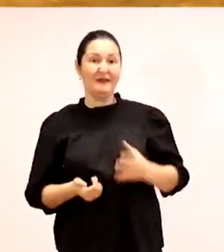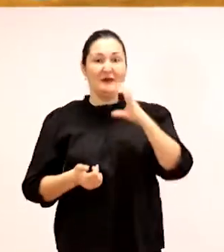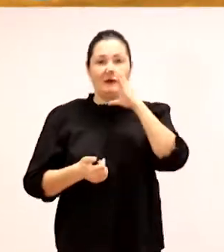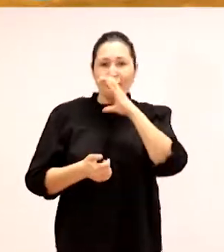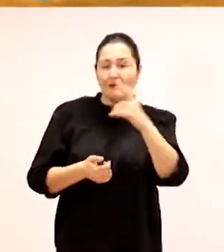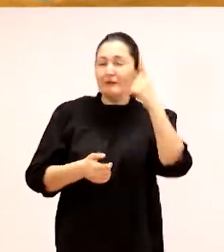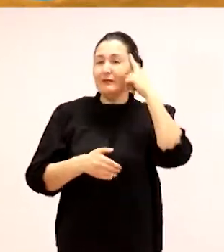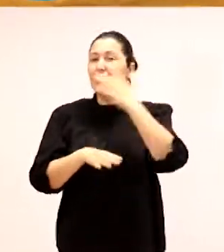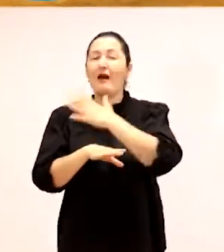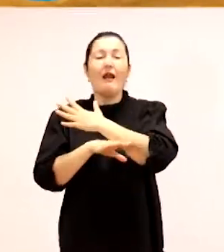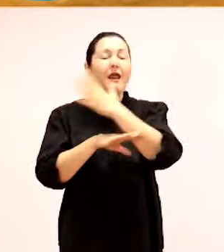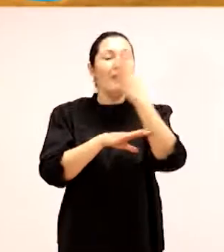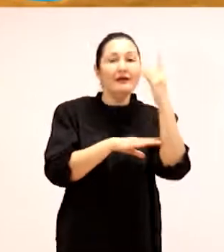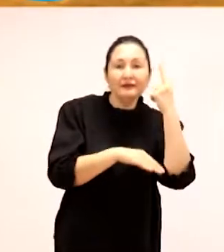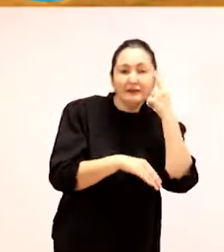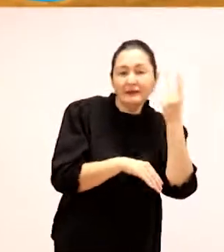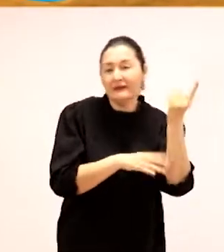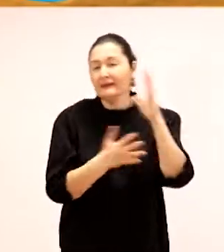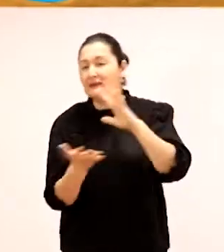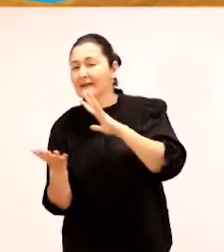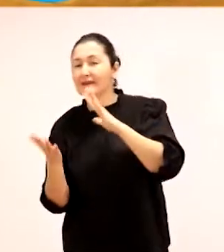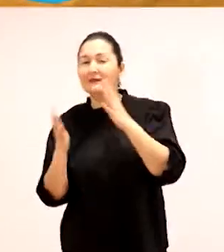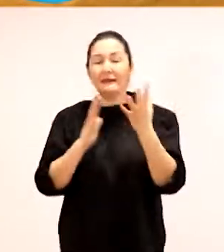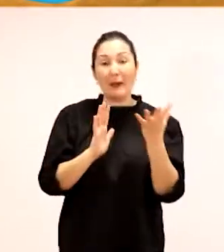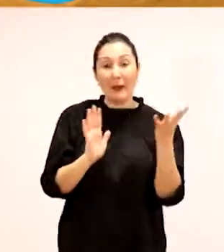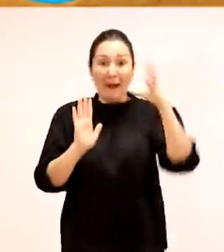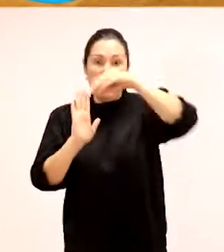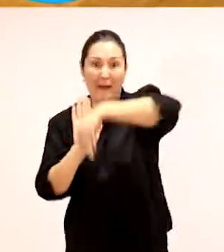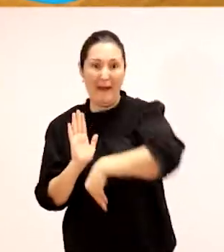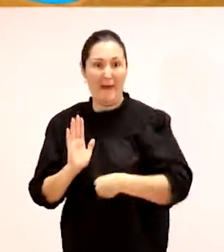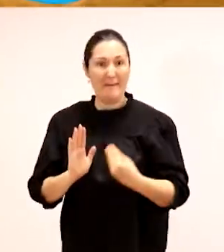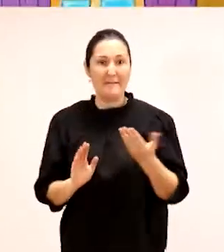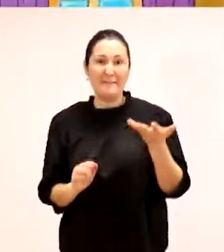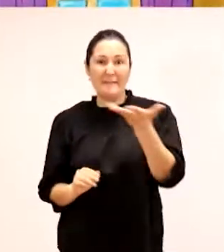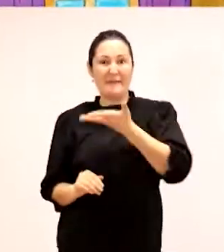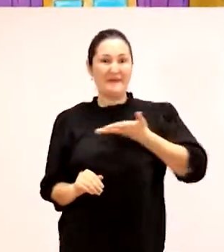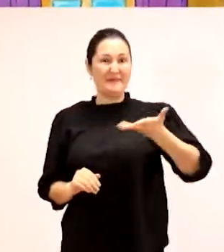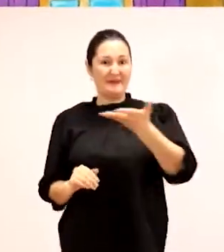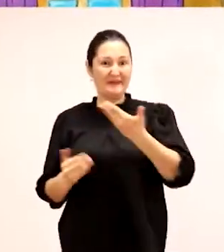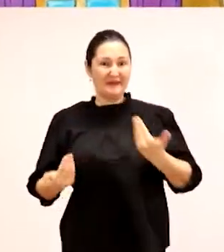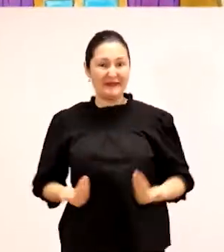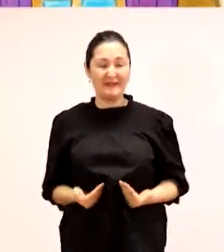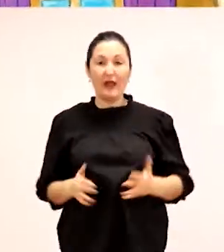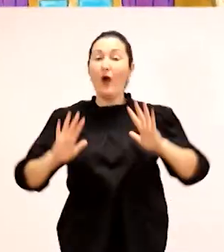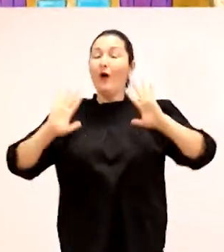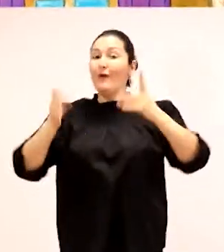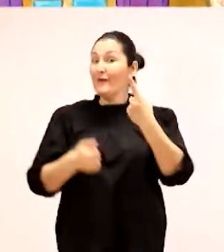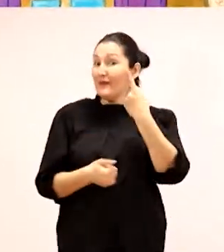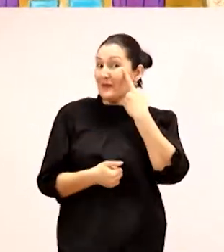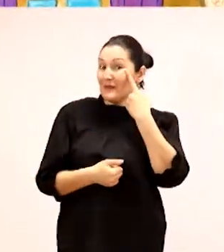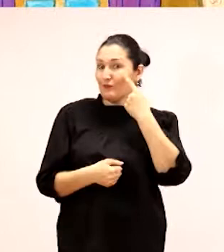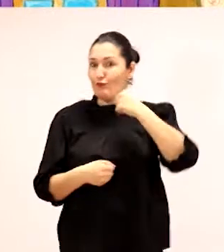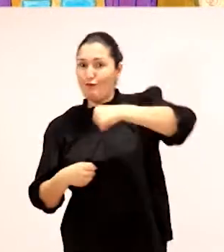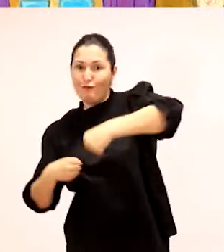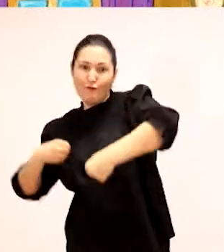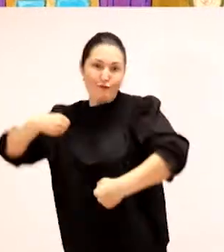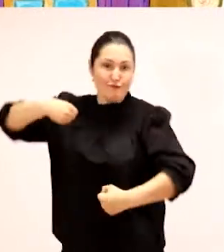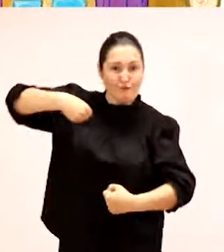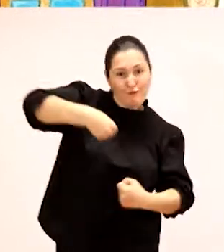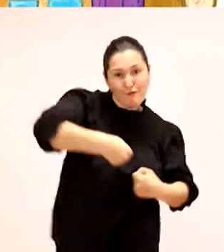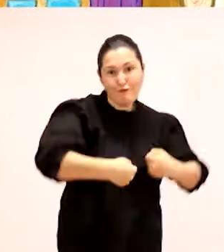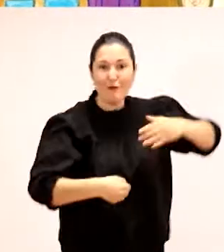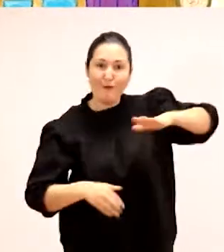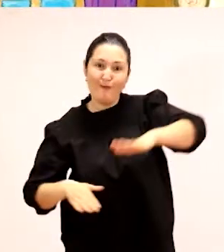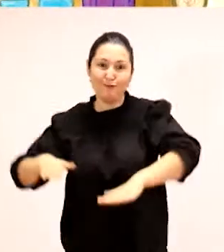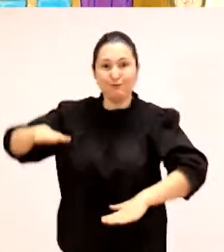и влез в теремок. Стали они впятером жить. Вдруг идет медведь